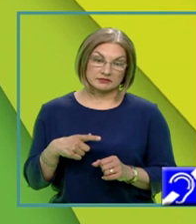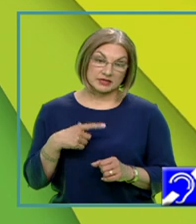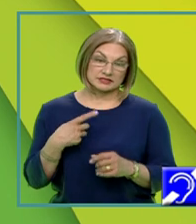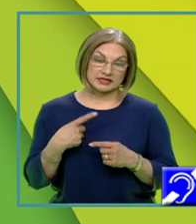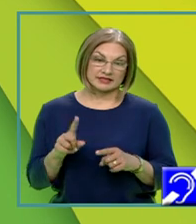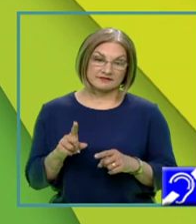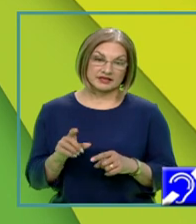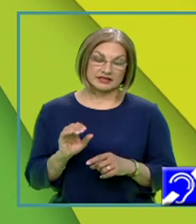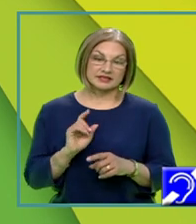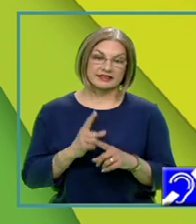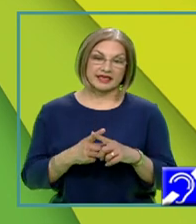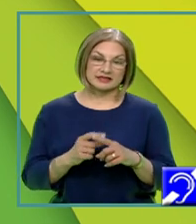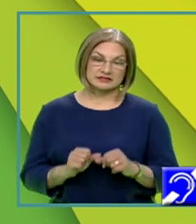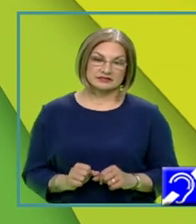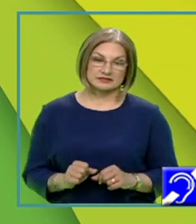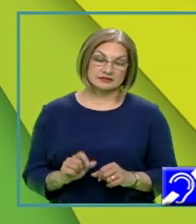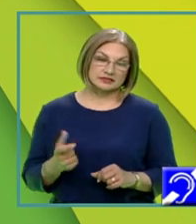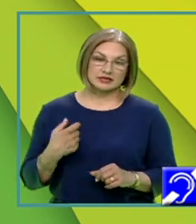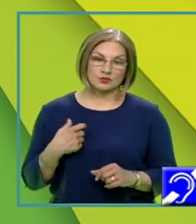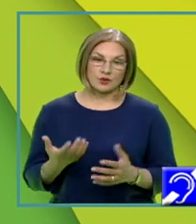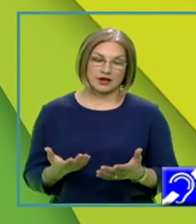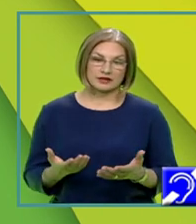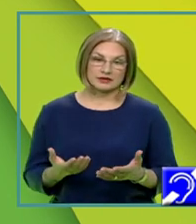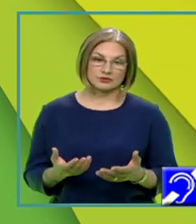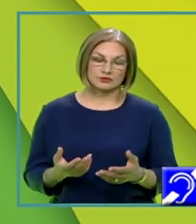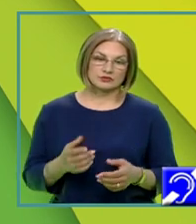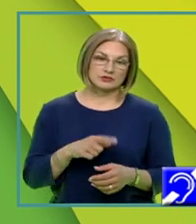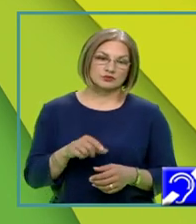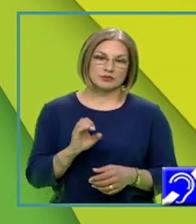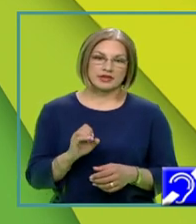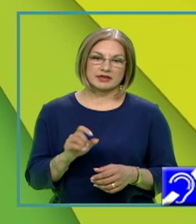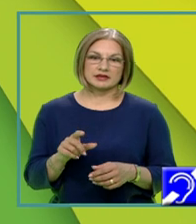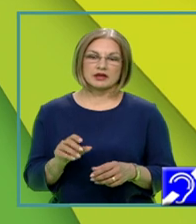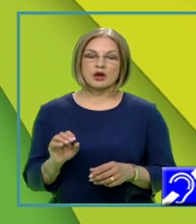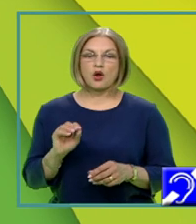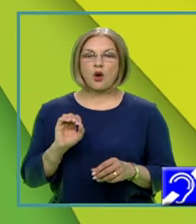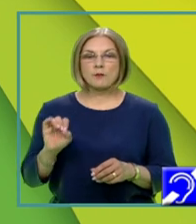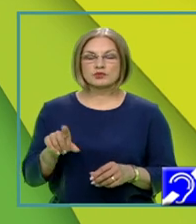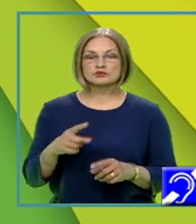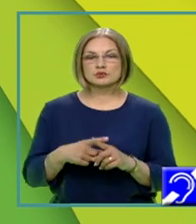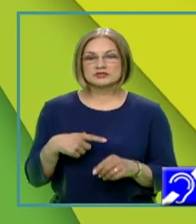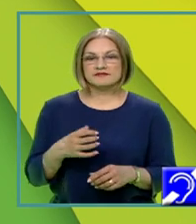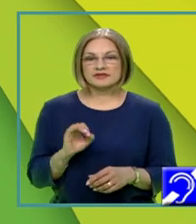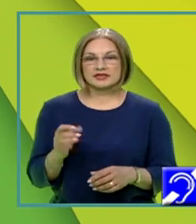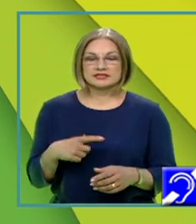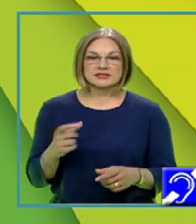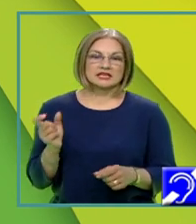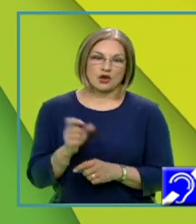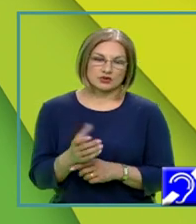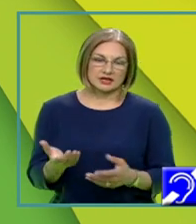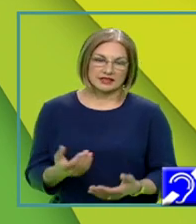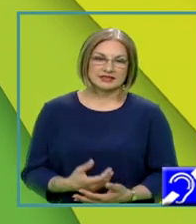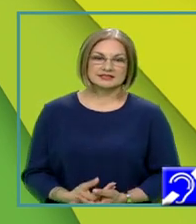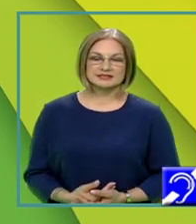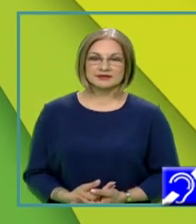diferit de x Deci nu are cum e compus cu x să fie X Deci acest lucru reprezintă o contradicție cu